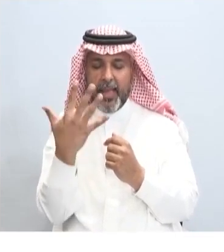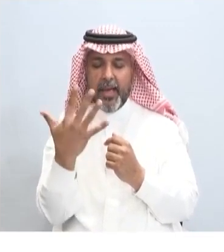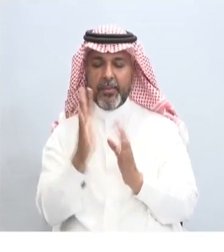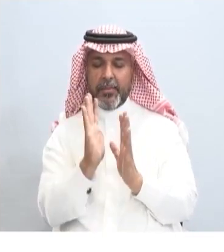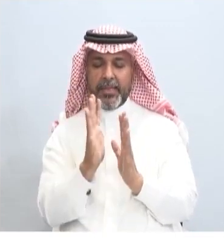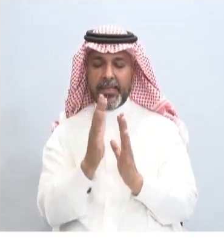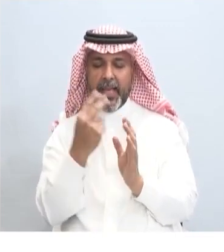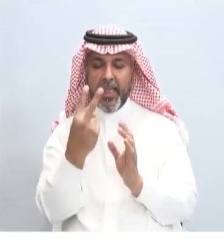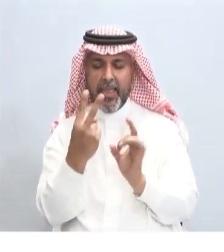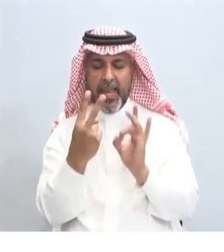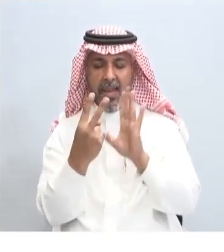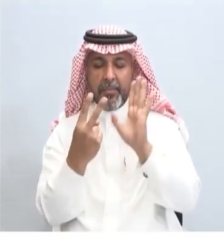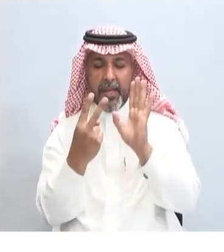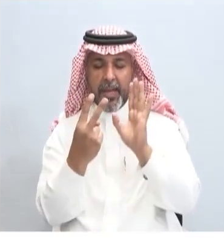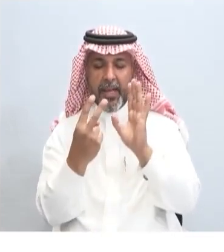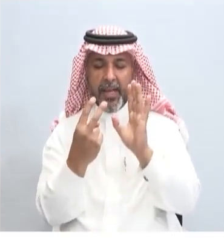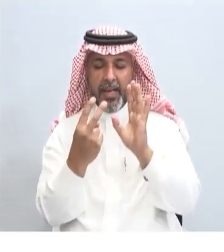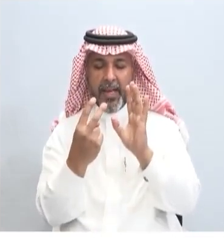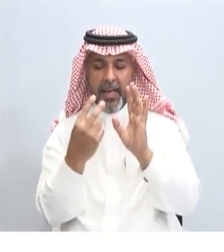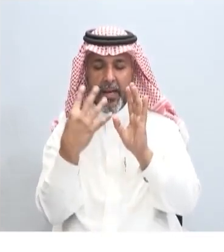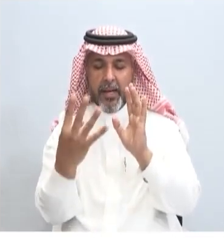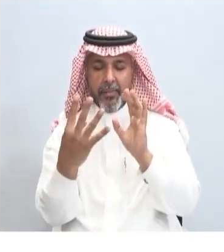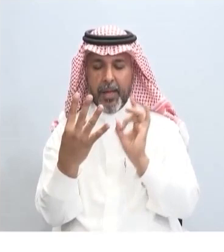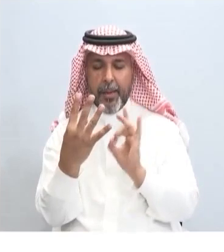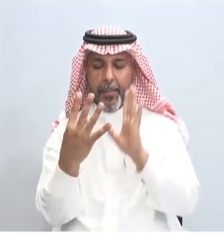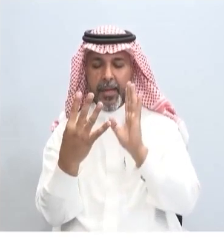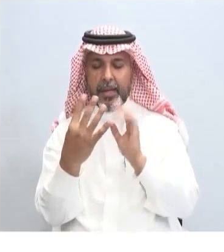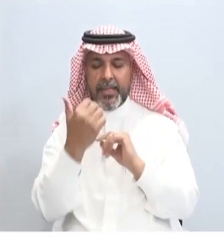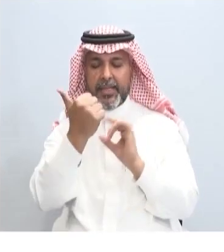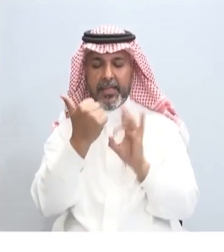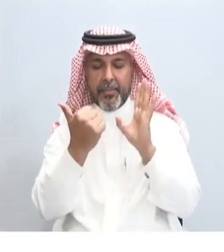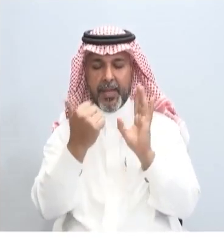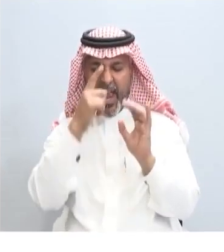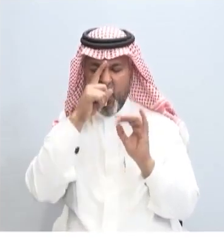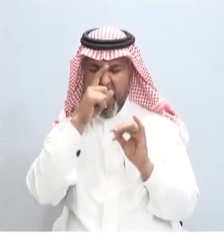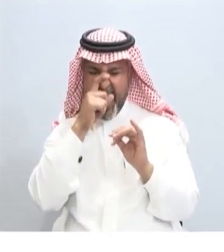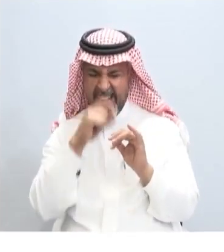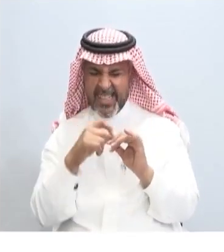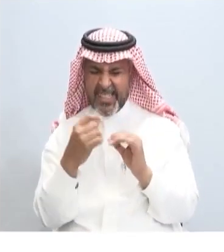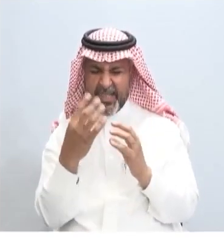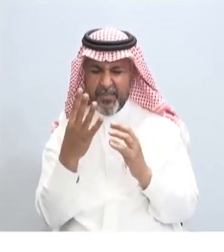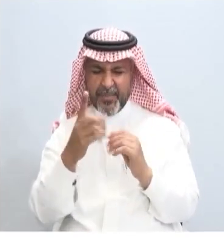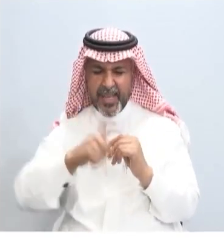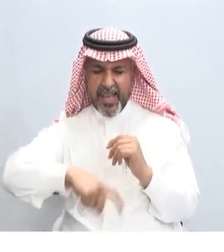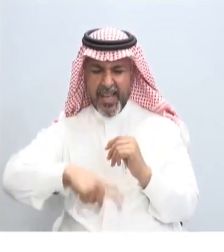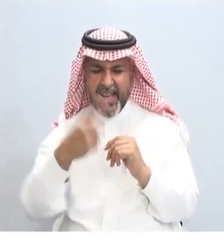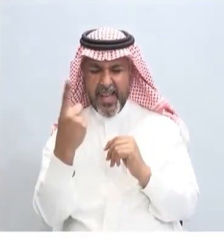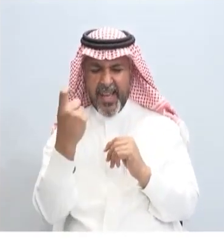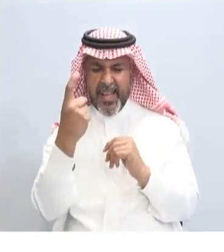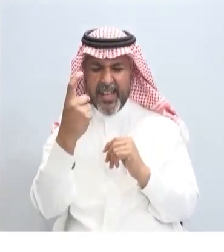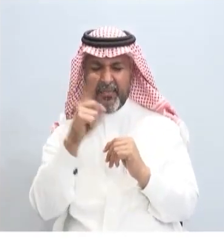يبقى لك واحد وثلاثه وخمسه فبالتالي لا بد اني انا اذا كان عندي شرط ان اختزل فضاء